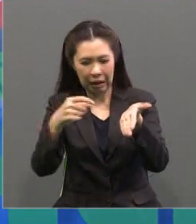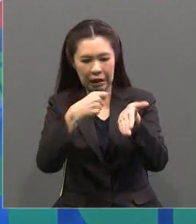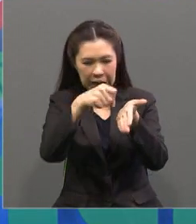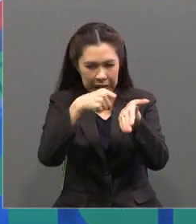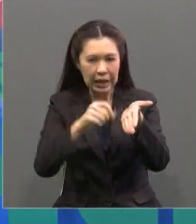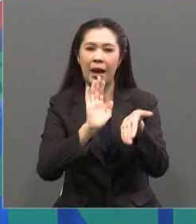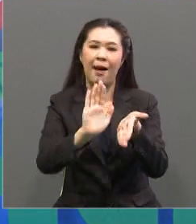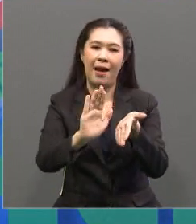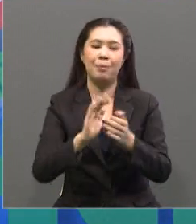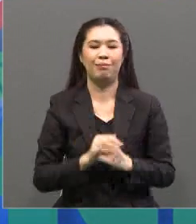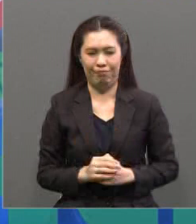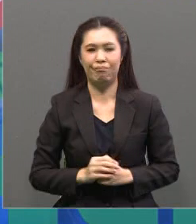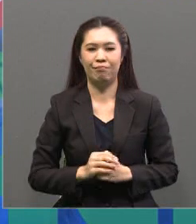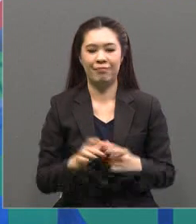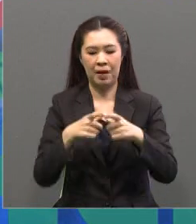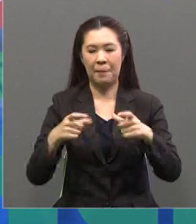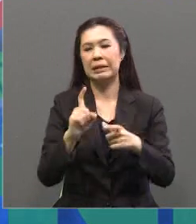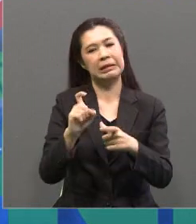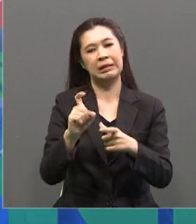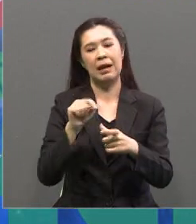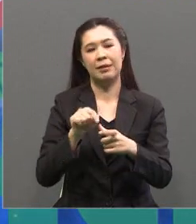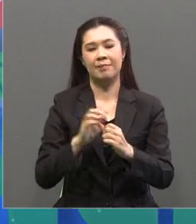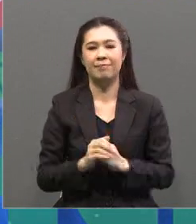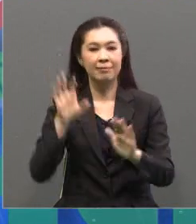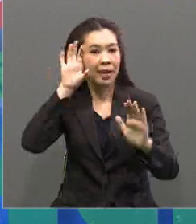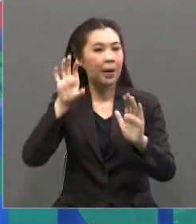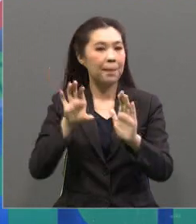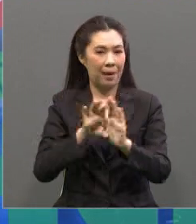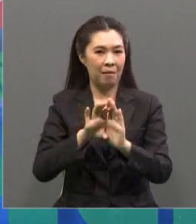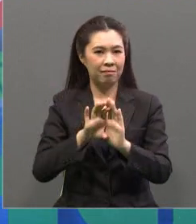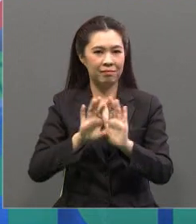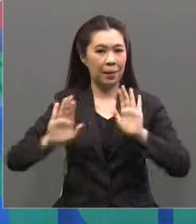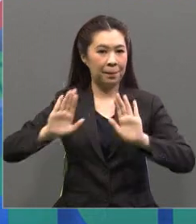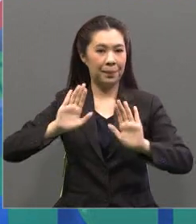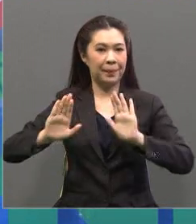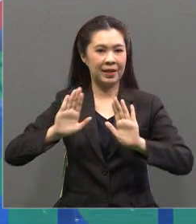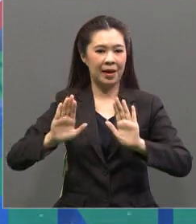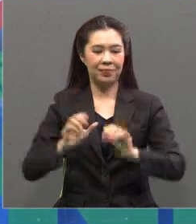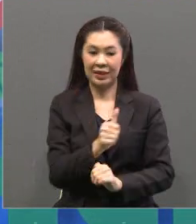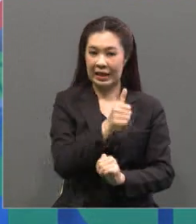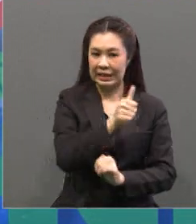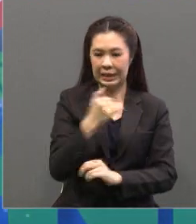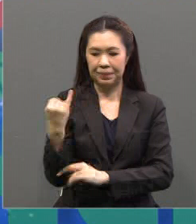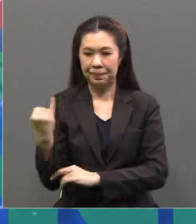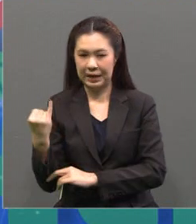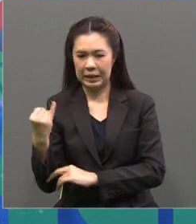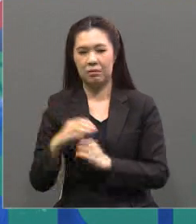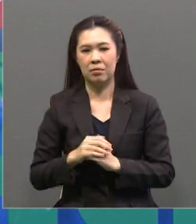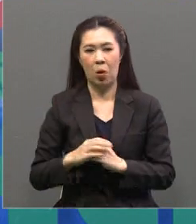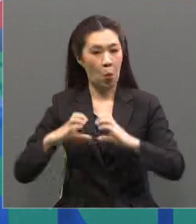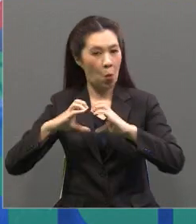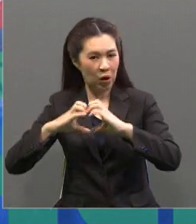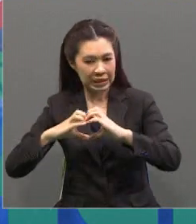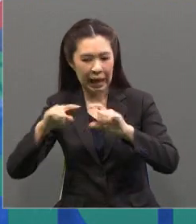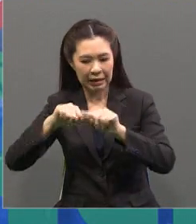เท่านั้นนะครับ 08ทันทีนะครับอย่างที่บอกไปอย่างที่ภาพที่เห็นชัดเจนเลยนะครับตัวอย่างภาพรอยประนี้ก็ไม่ได้รูปหัวใจก็ไม่ได้นะจ๊ะ